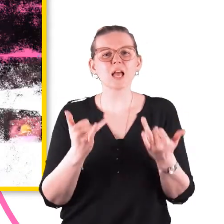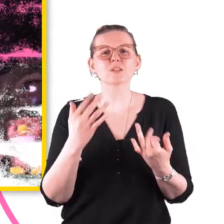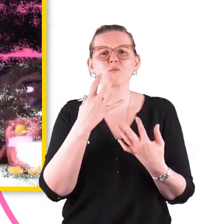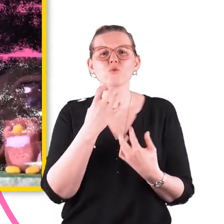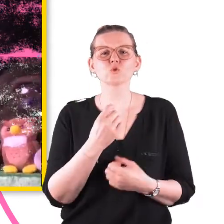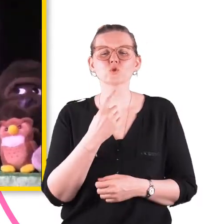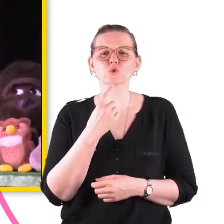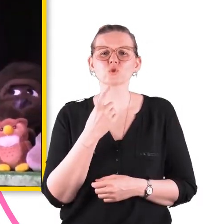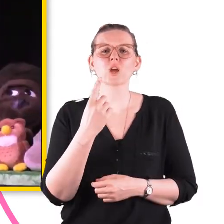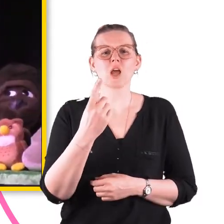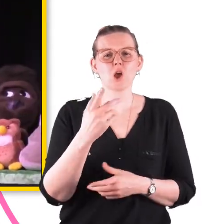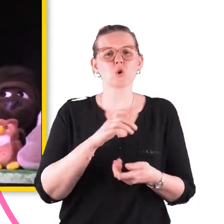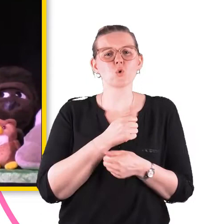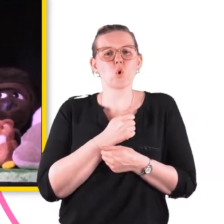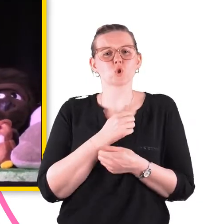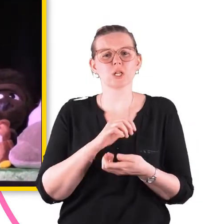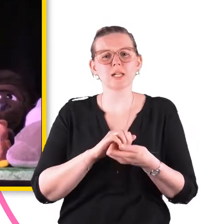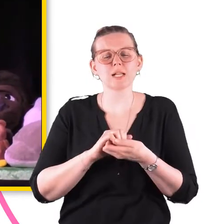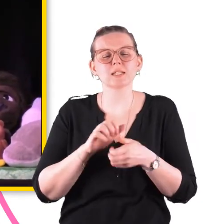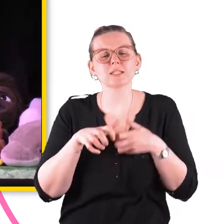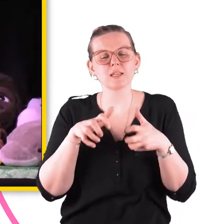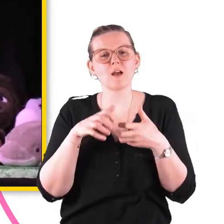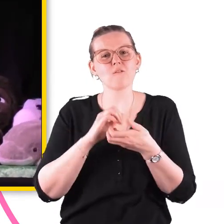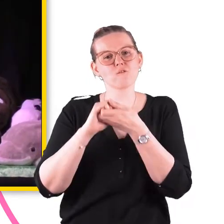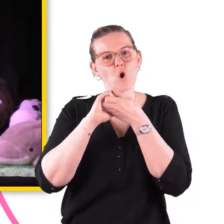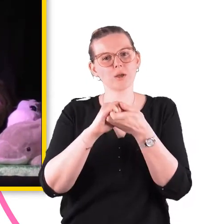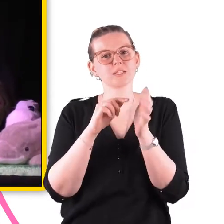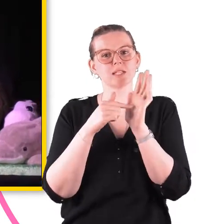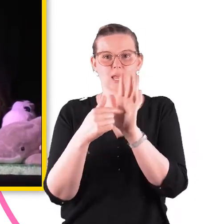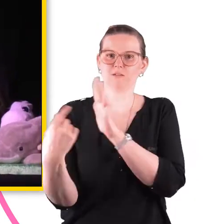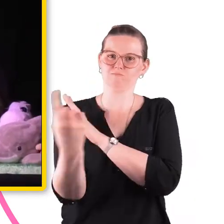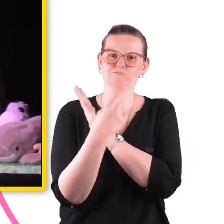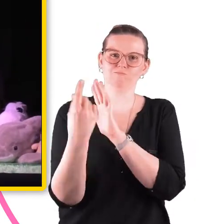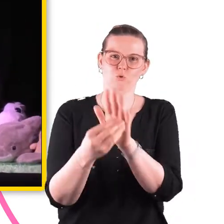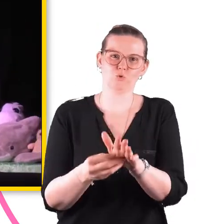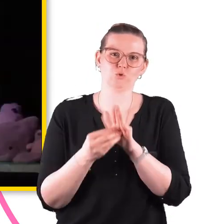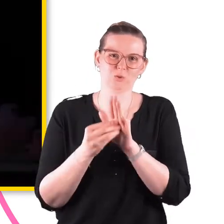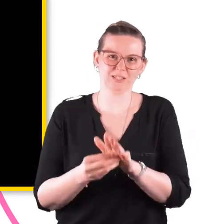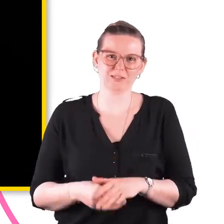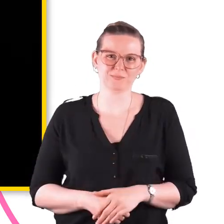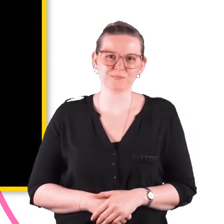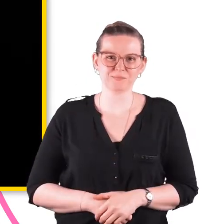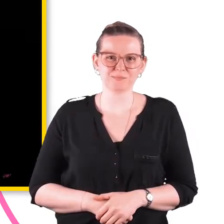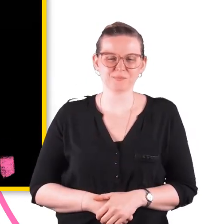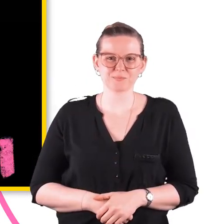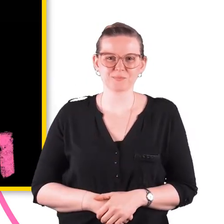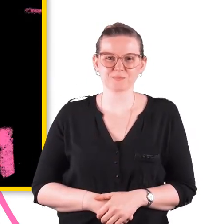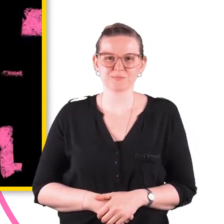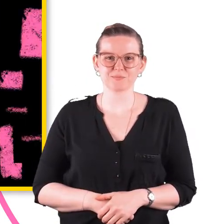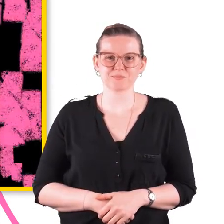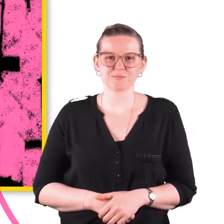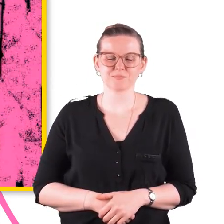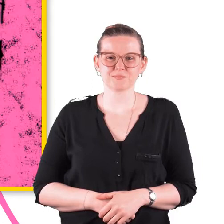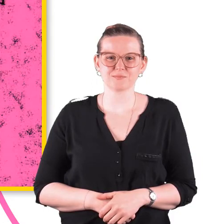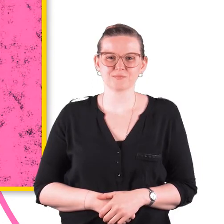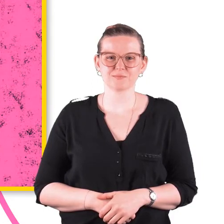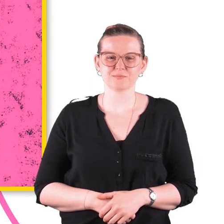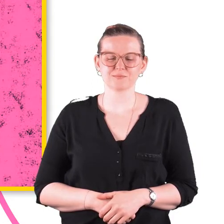Und jetzt zeige ich euch einen Kuscheltierfreund, der mich und euch unterstützt.